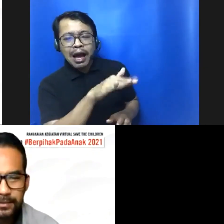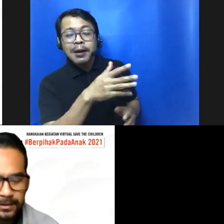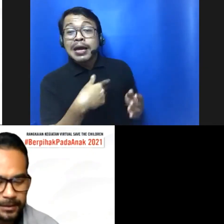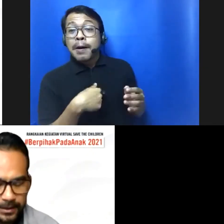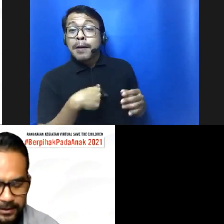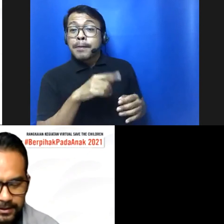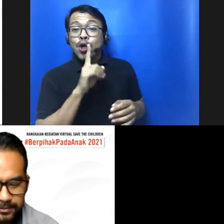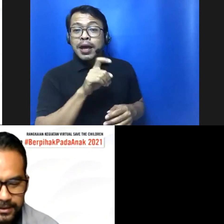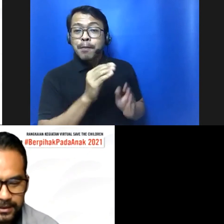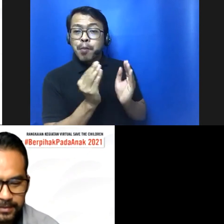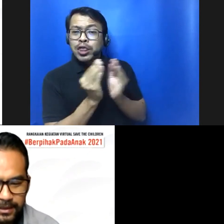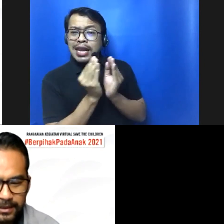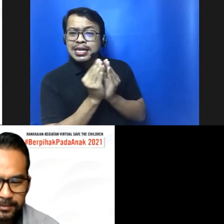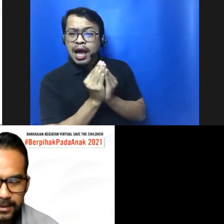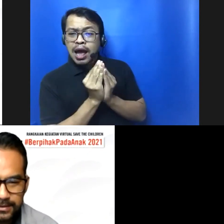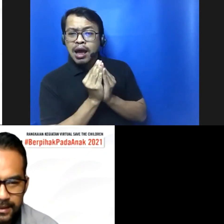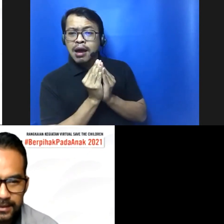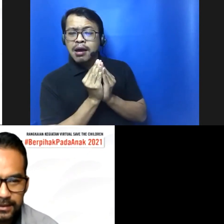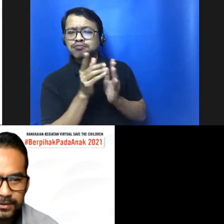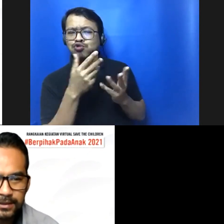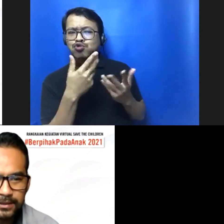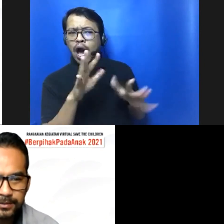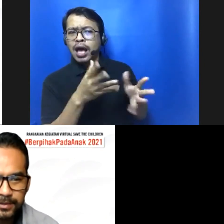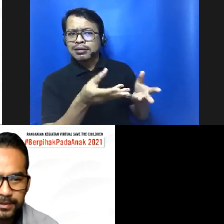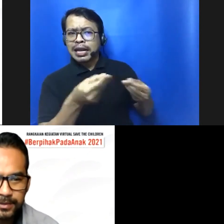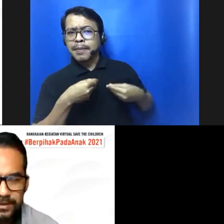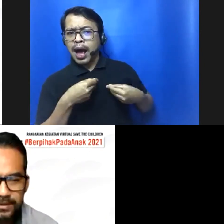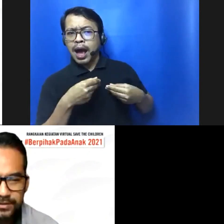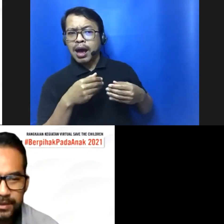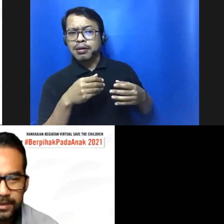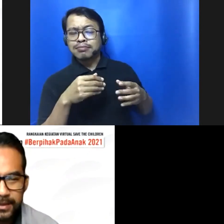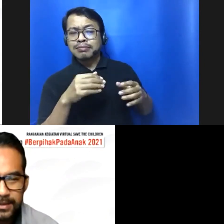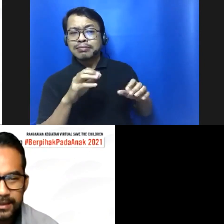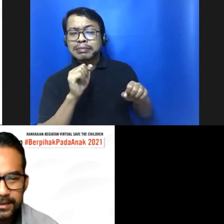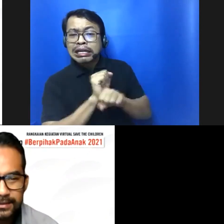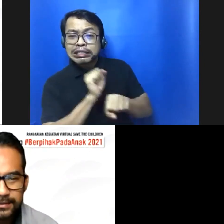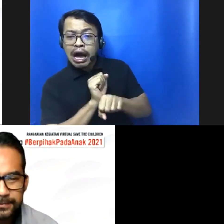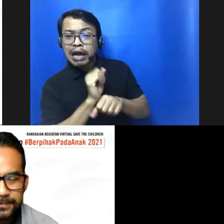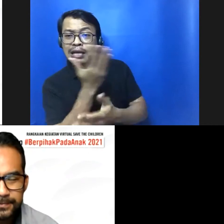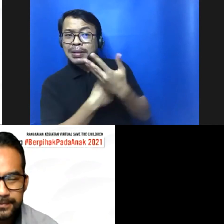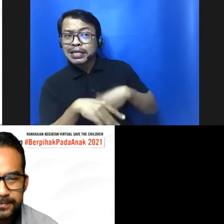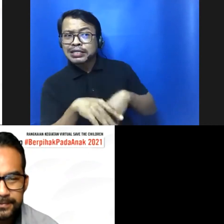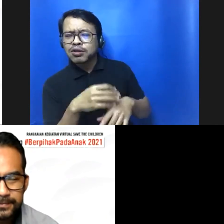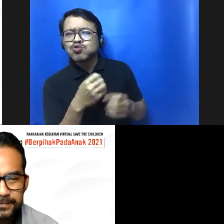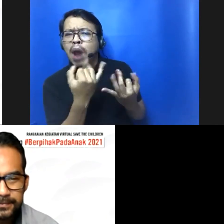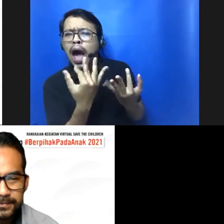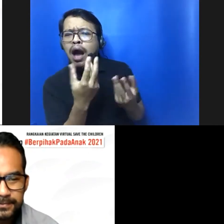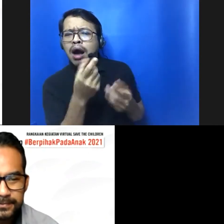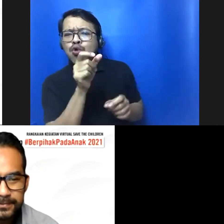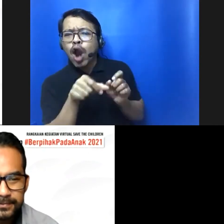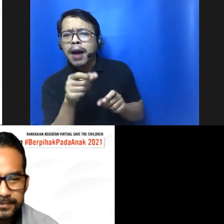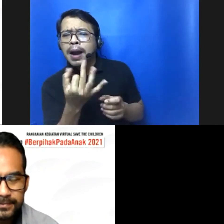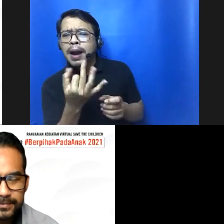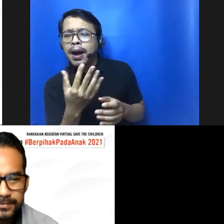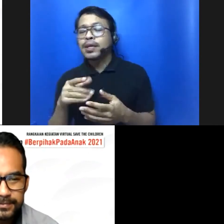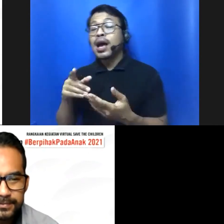Botanina menerima pekerja gitu dari teman-teman disabilitas sudah berapa banyak ya? Oke, kalau kami itu